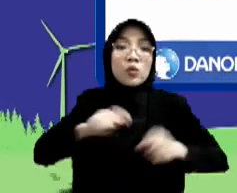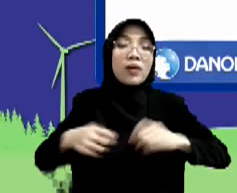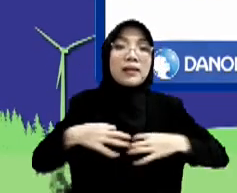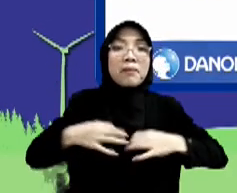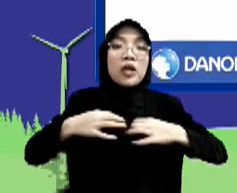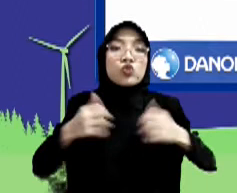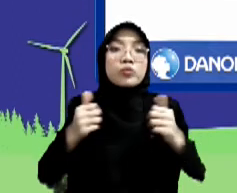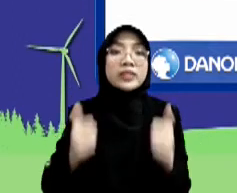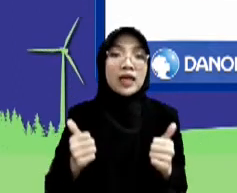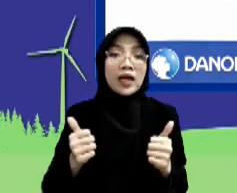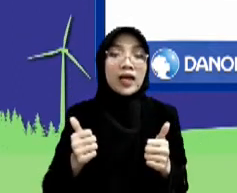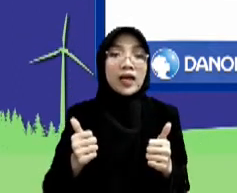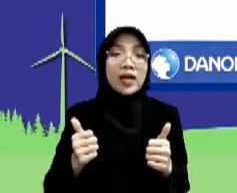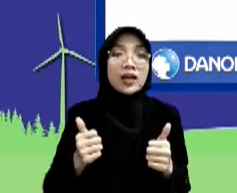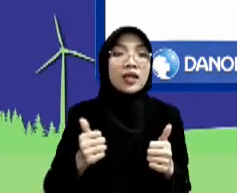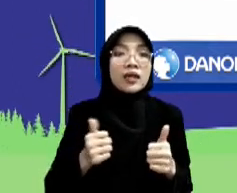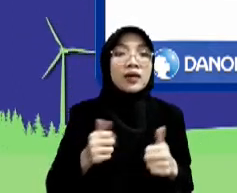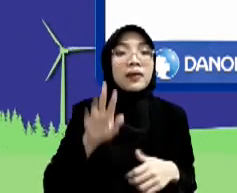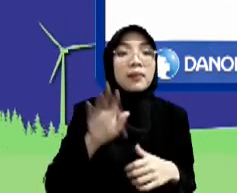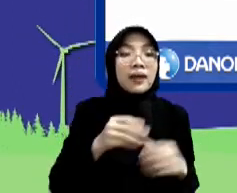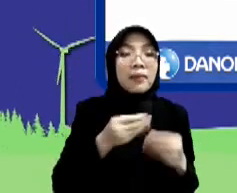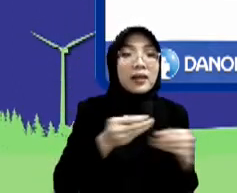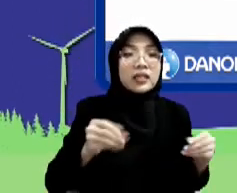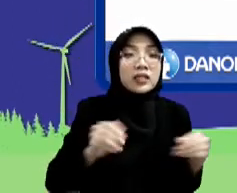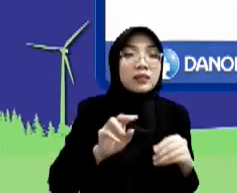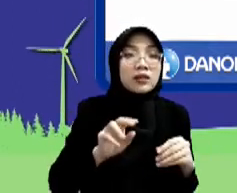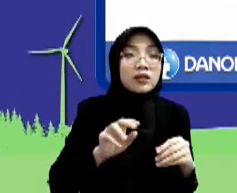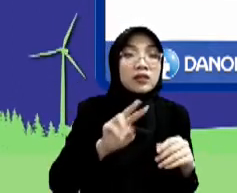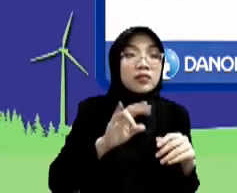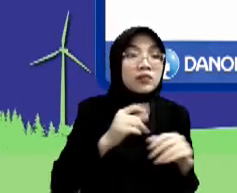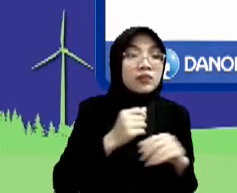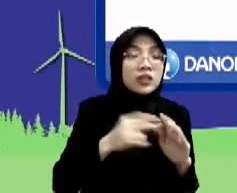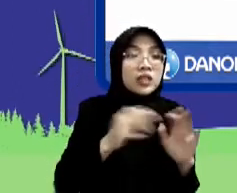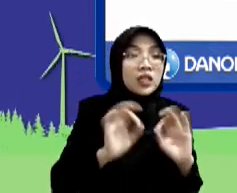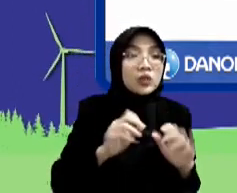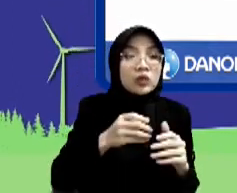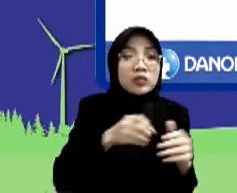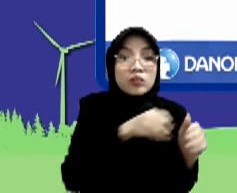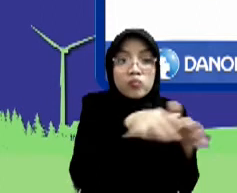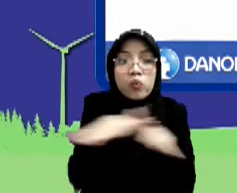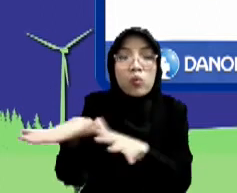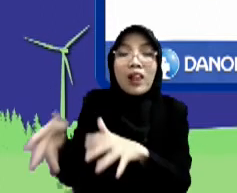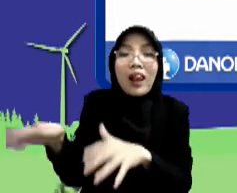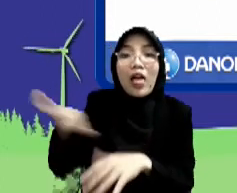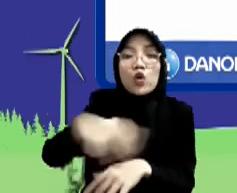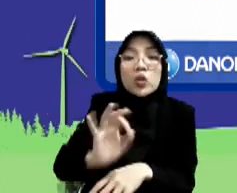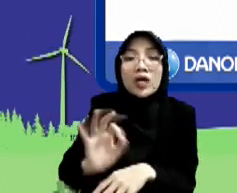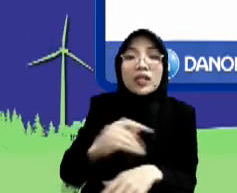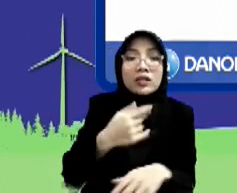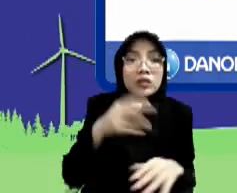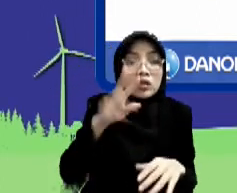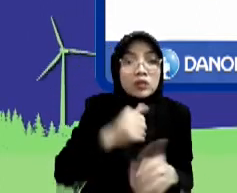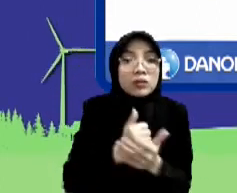misalnya sehingga dia enggak lagi pakai Virgin e material dan kemudian dia enggak lagi terbuang ke ke mana Ke laut misalnya jadi kita harusnya sudah mulai collek dan lain